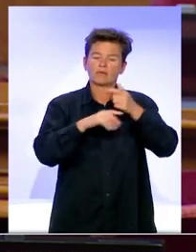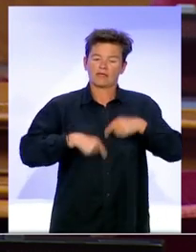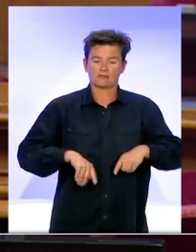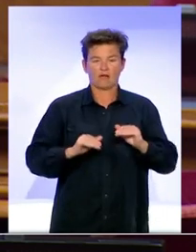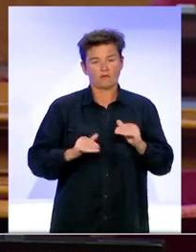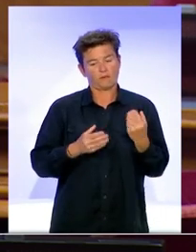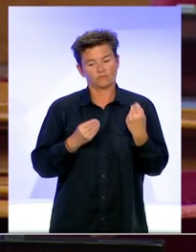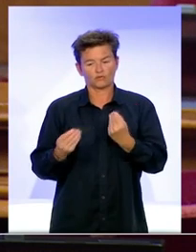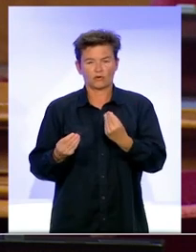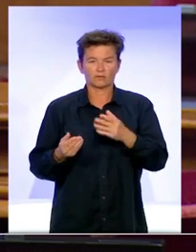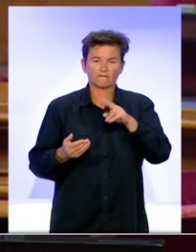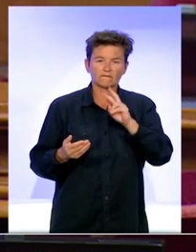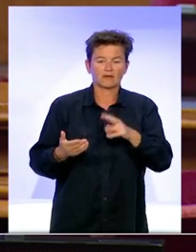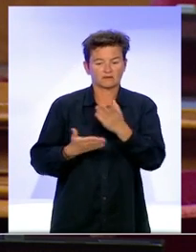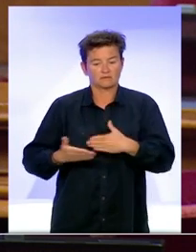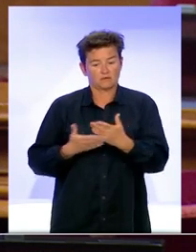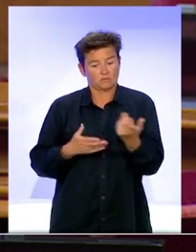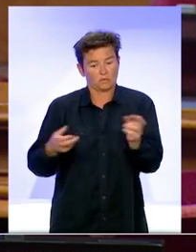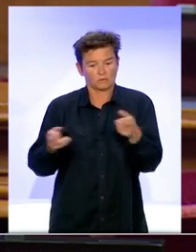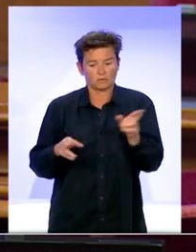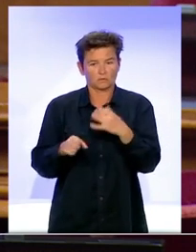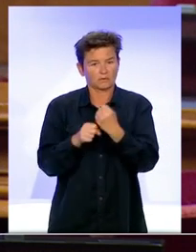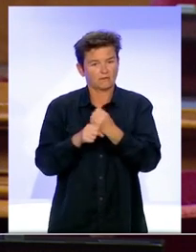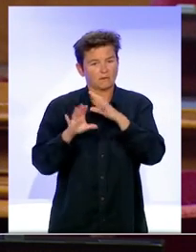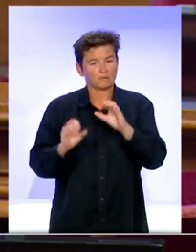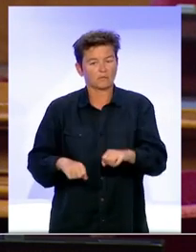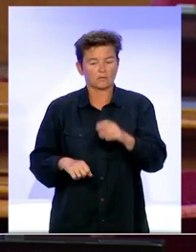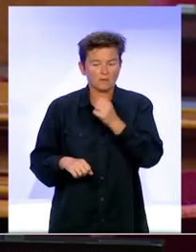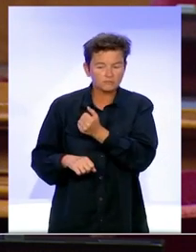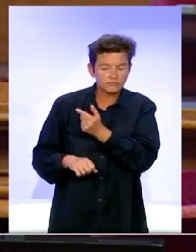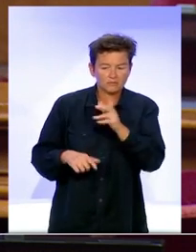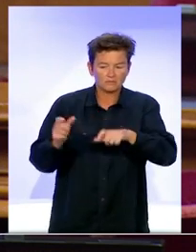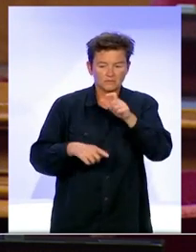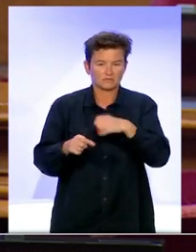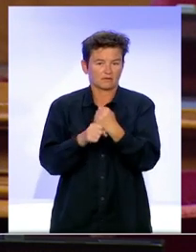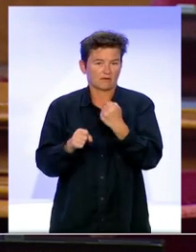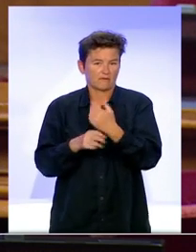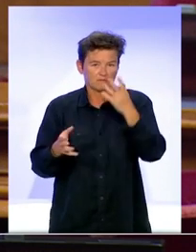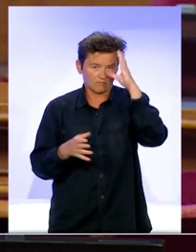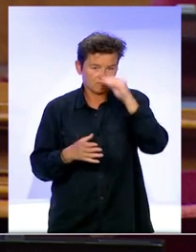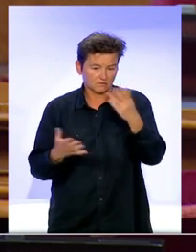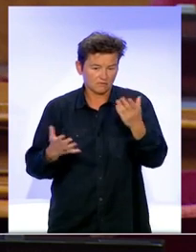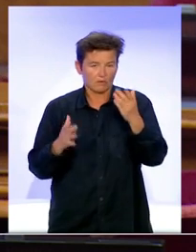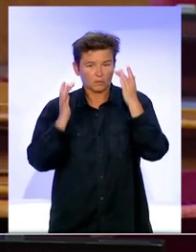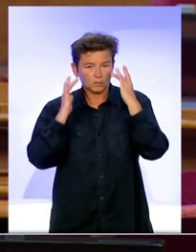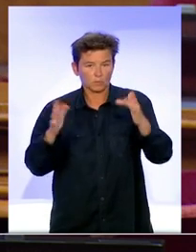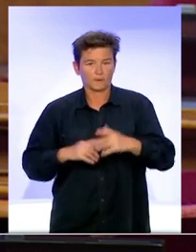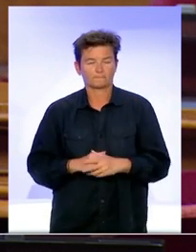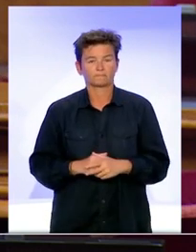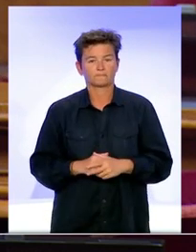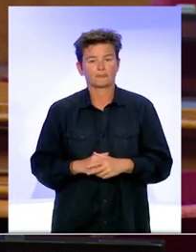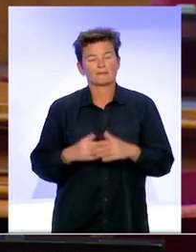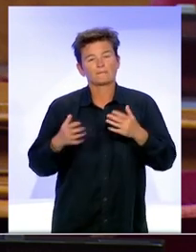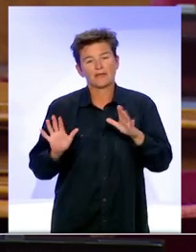ainsi la possibilité de retravailler aux nombreux professionnels de la culture du Puy du Fou. Notre peine est